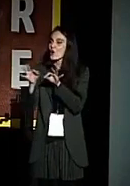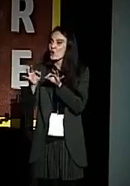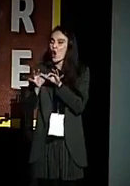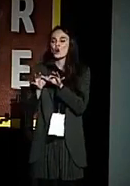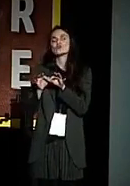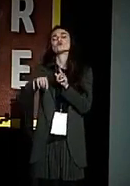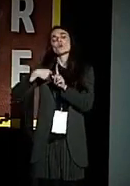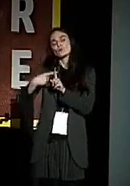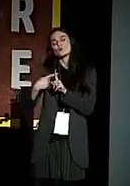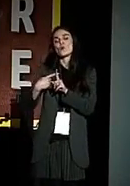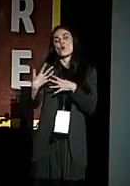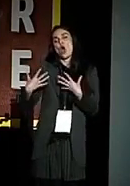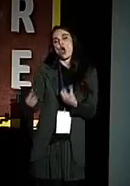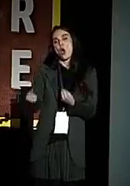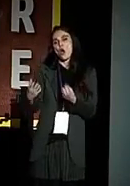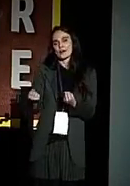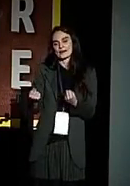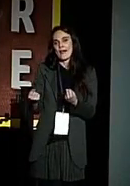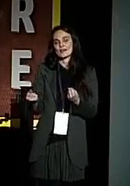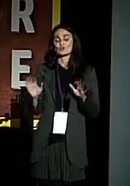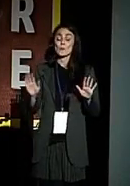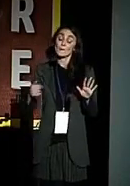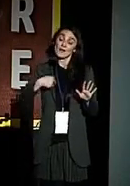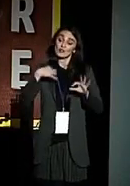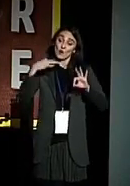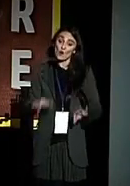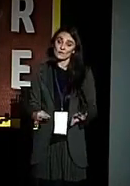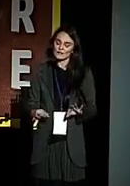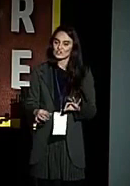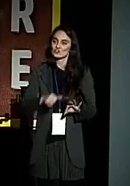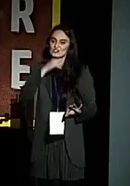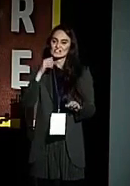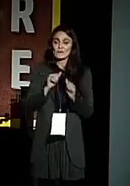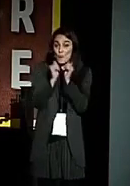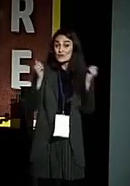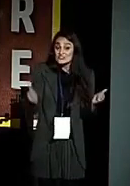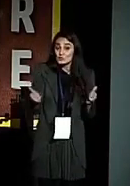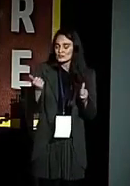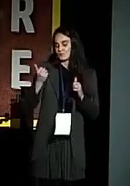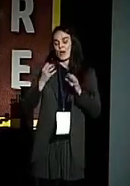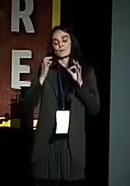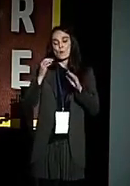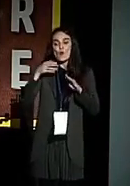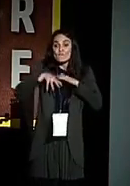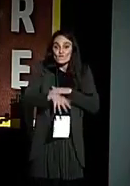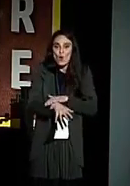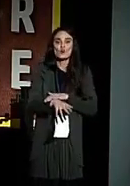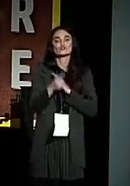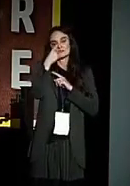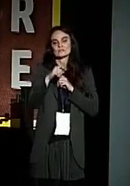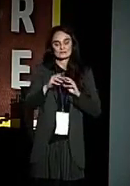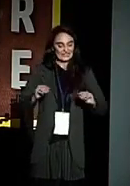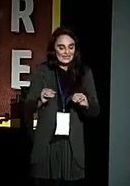atti concreti, ma io sono convinto che ci sia bisogno anche di una discontinuità che vada più a fondo sul terreno economico e sociale,